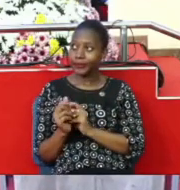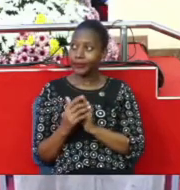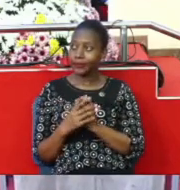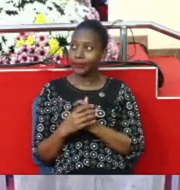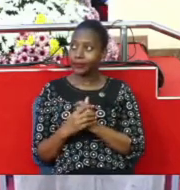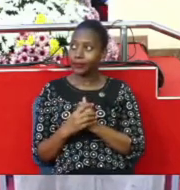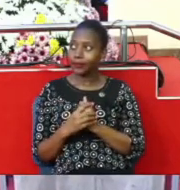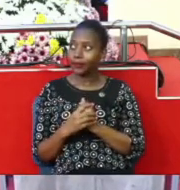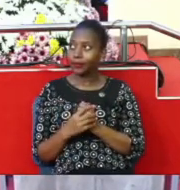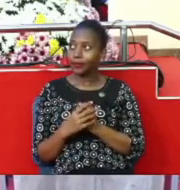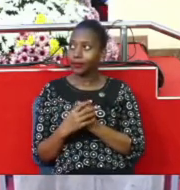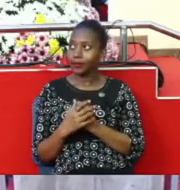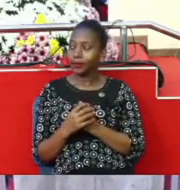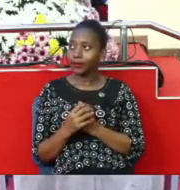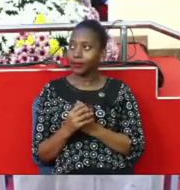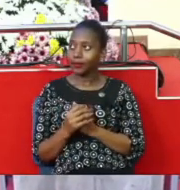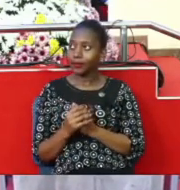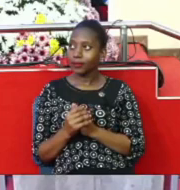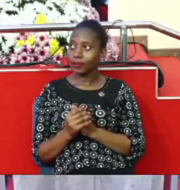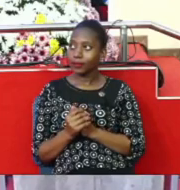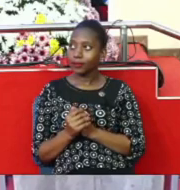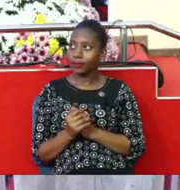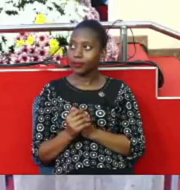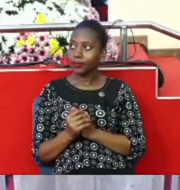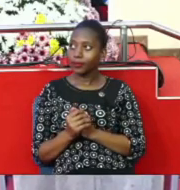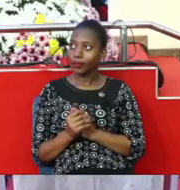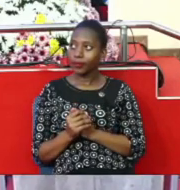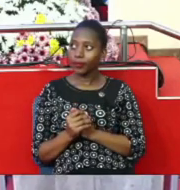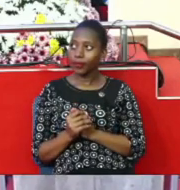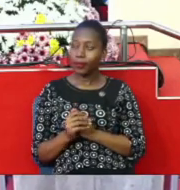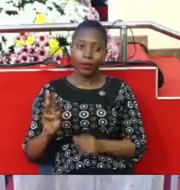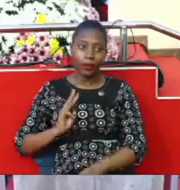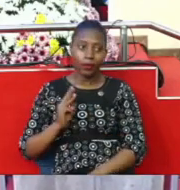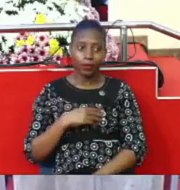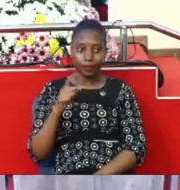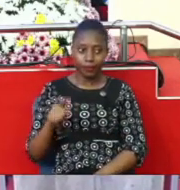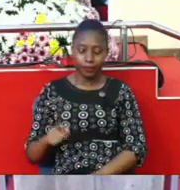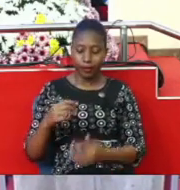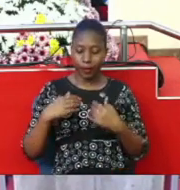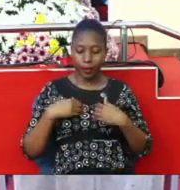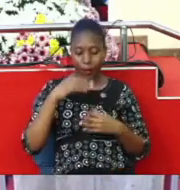Yani, we cannot have that faith. Yeah, tuwezi kuwa na imani kama ile.